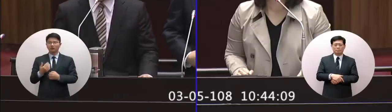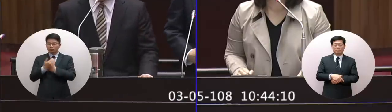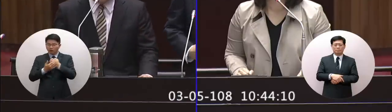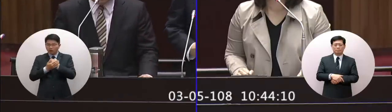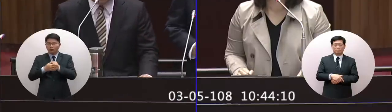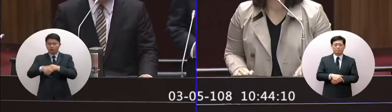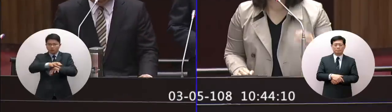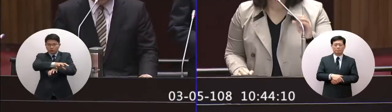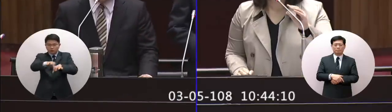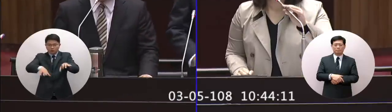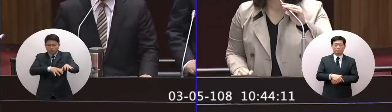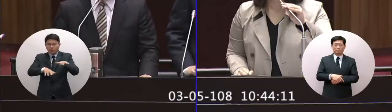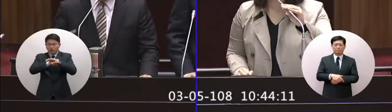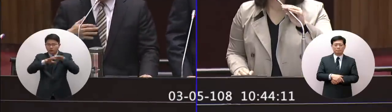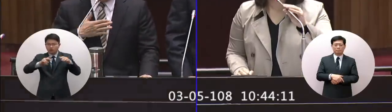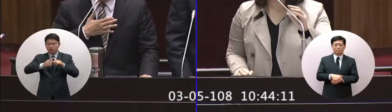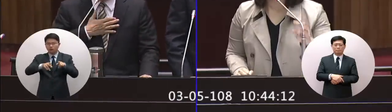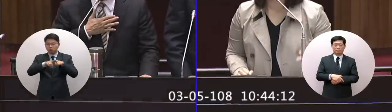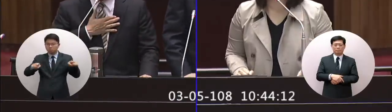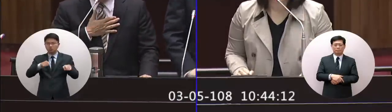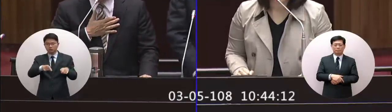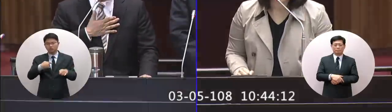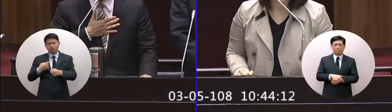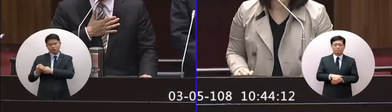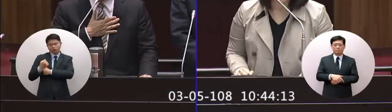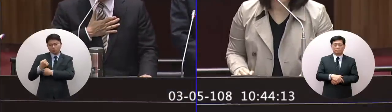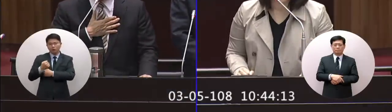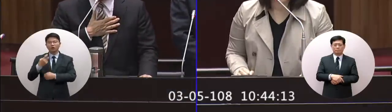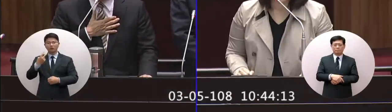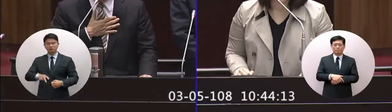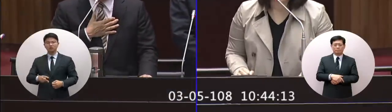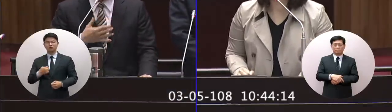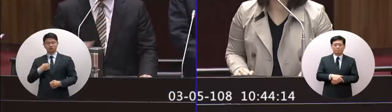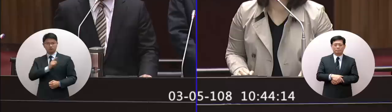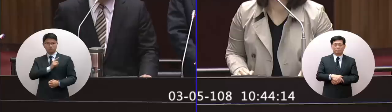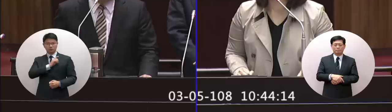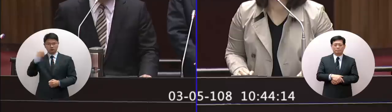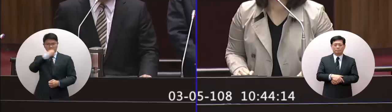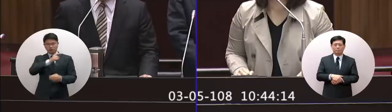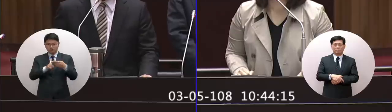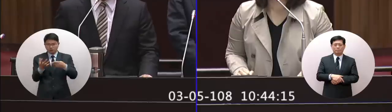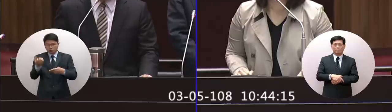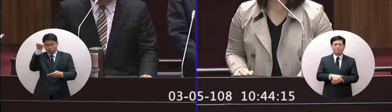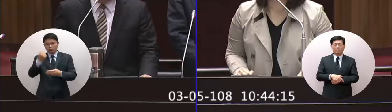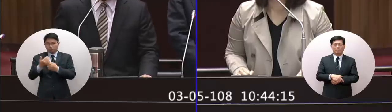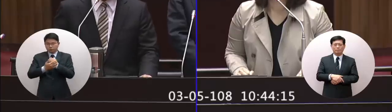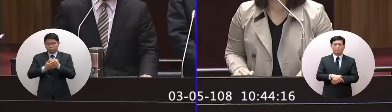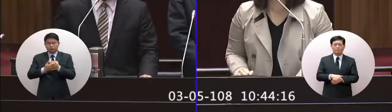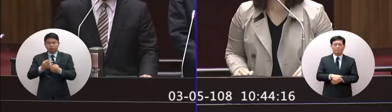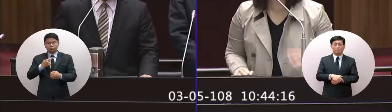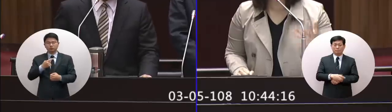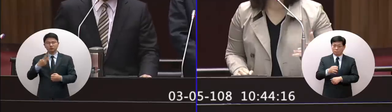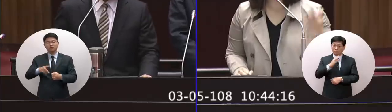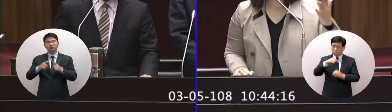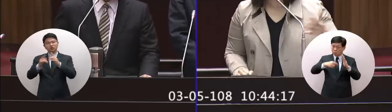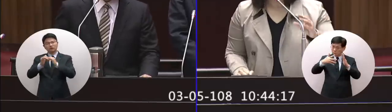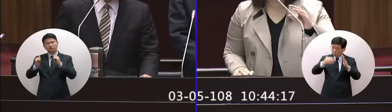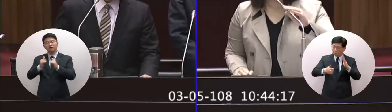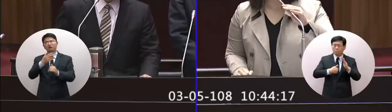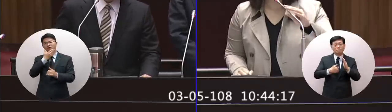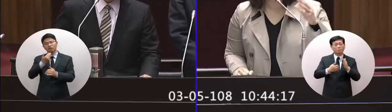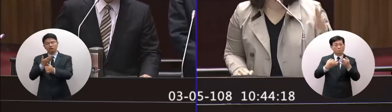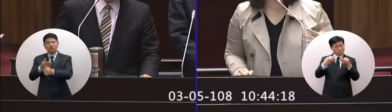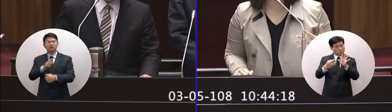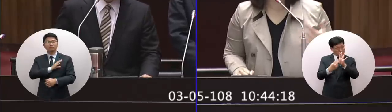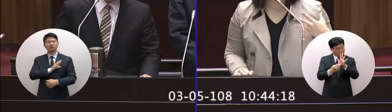和平稳定努力，也为守护国家主权、护国利民努力。 所以院长，简易